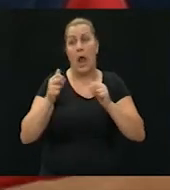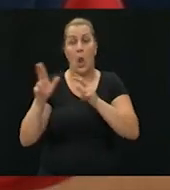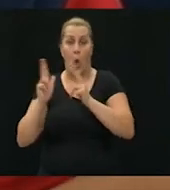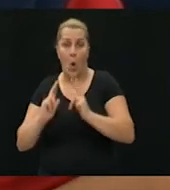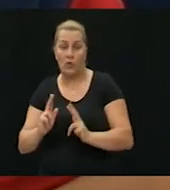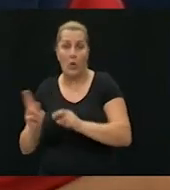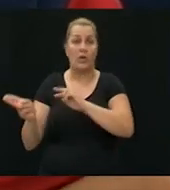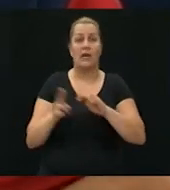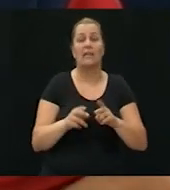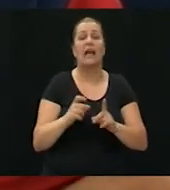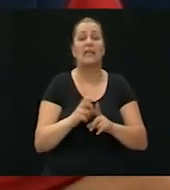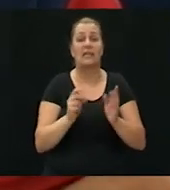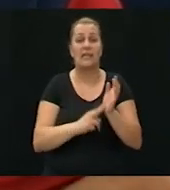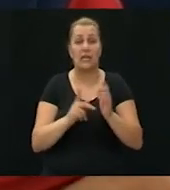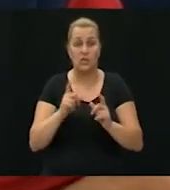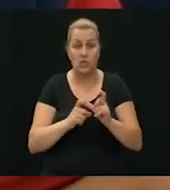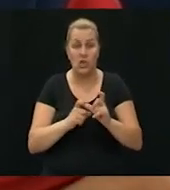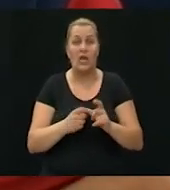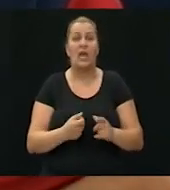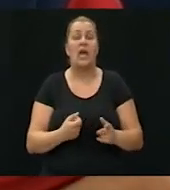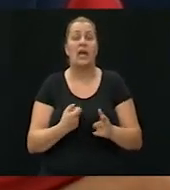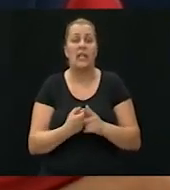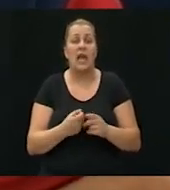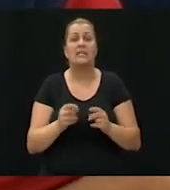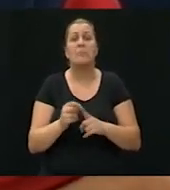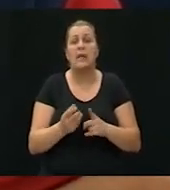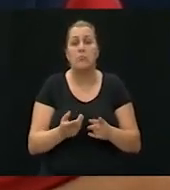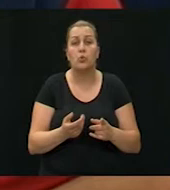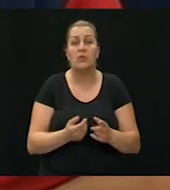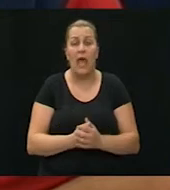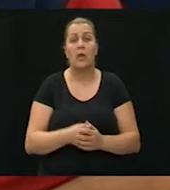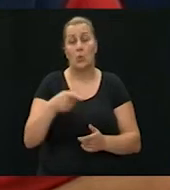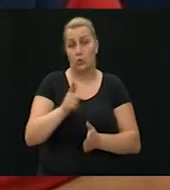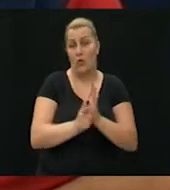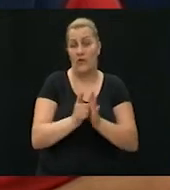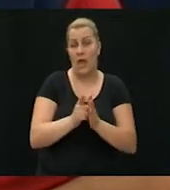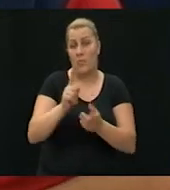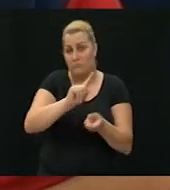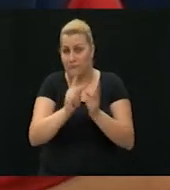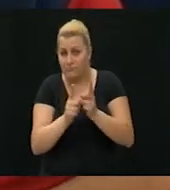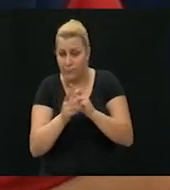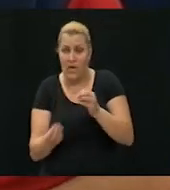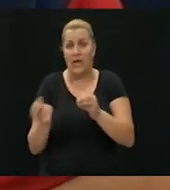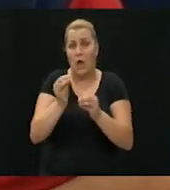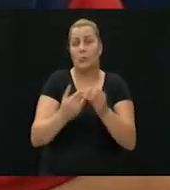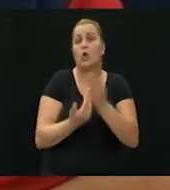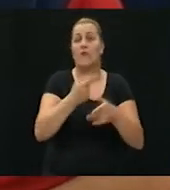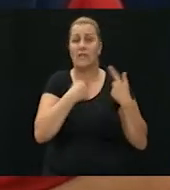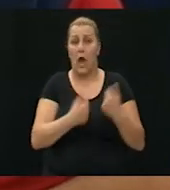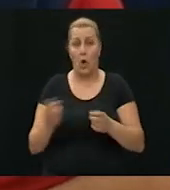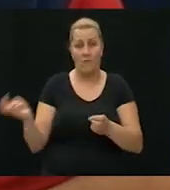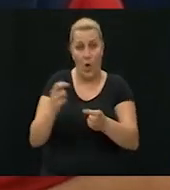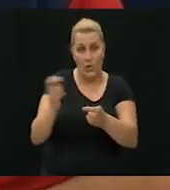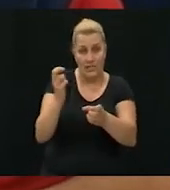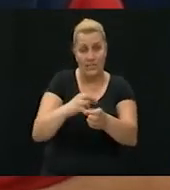dolazi Drniško bojište, Umljanovići, Kljaci, Čavoglave, Pribude. U tom vremenu bojna je preustrojena i nadopunjena novim dragovoljcima.